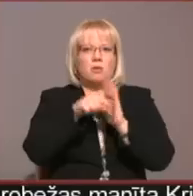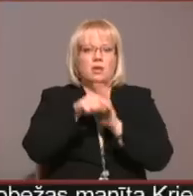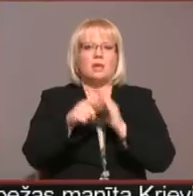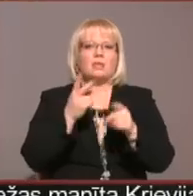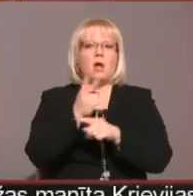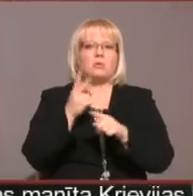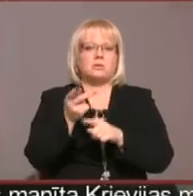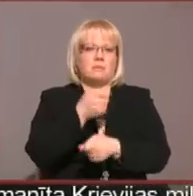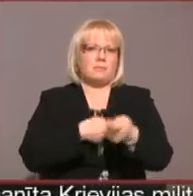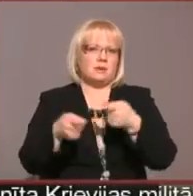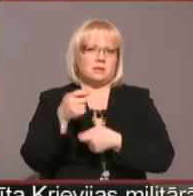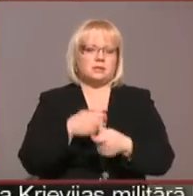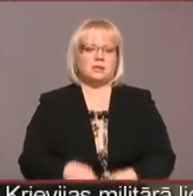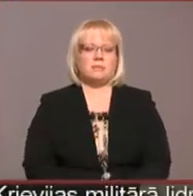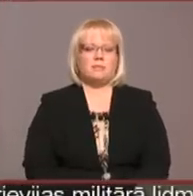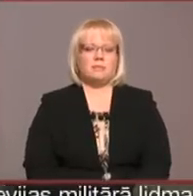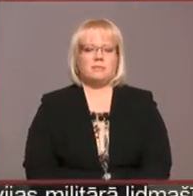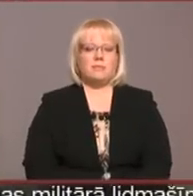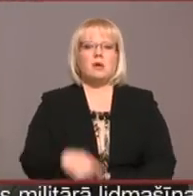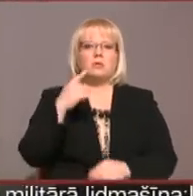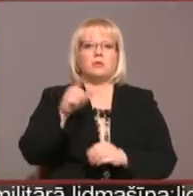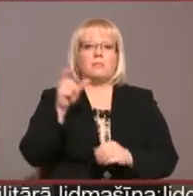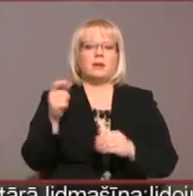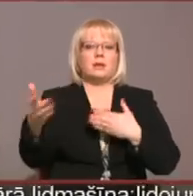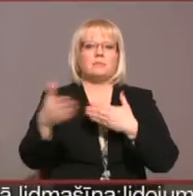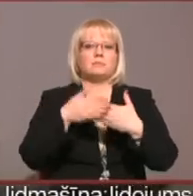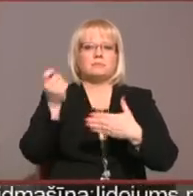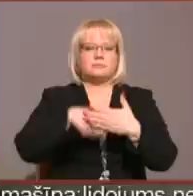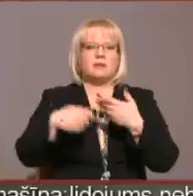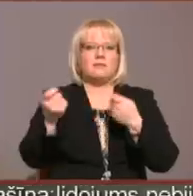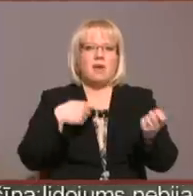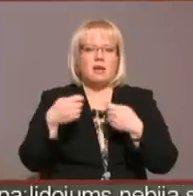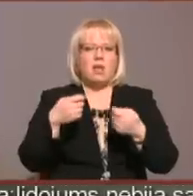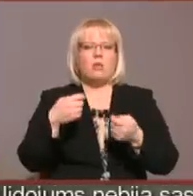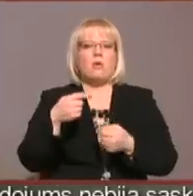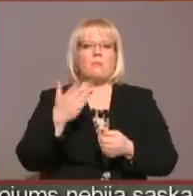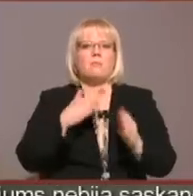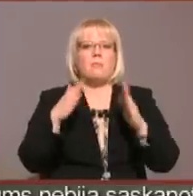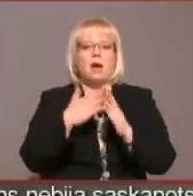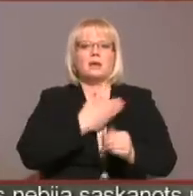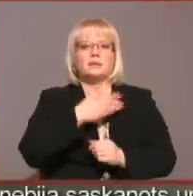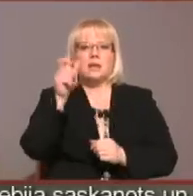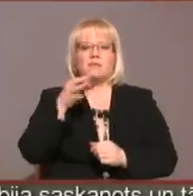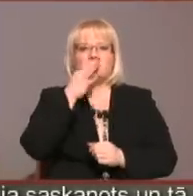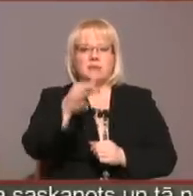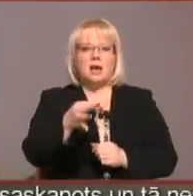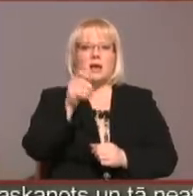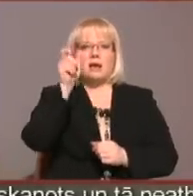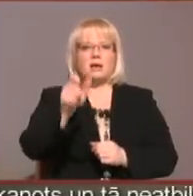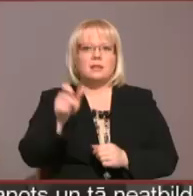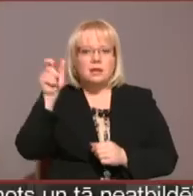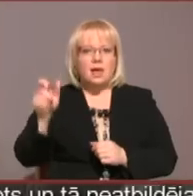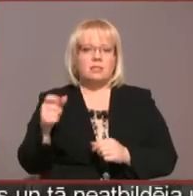biznesam. Pareizāk vienkārši laika veikaltais ciet, tādēļ viss domā, ka viņš tāpat nav vaļā. Mājas iedzīvotāji gan apgalvo, ka klientu šai